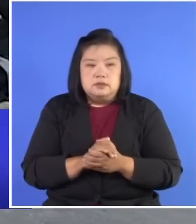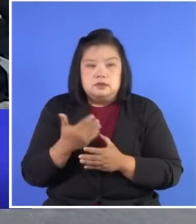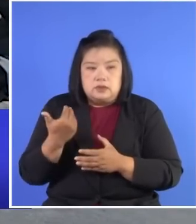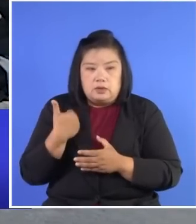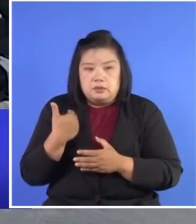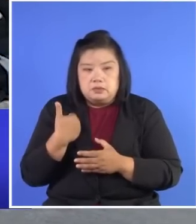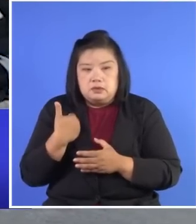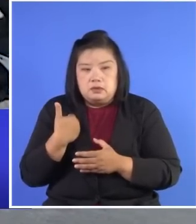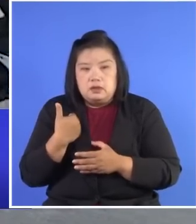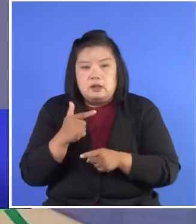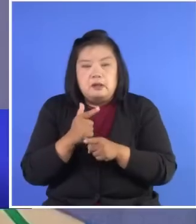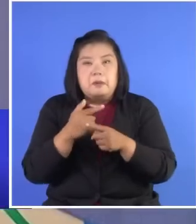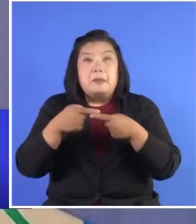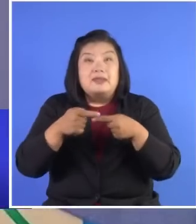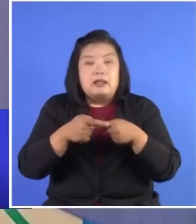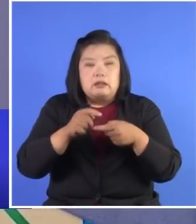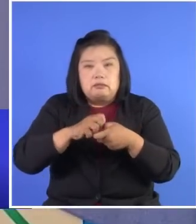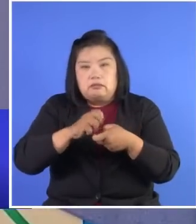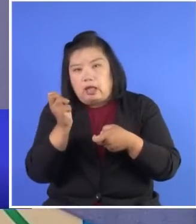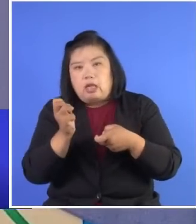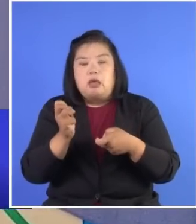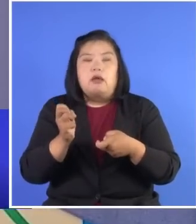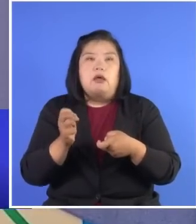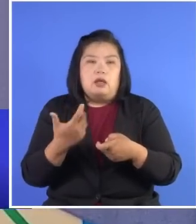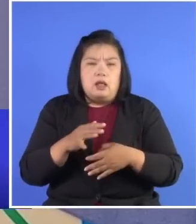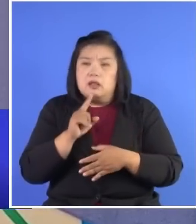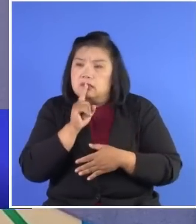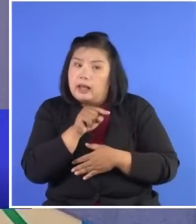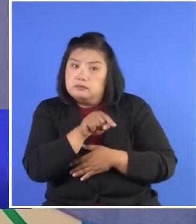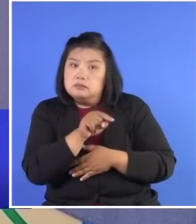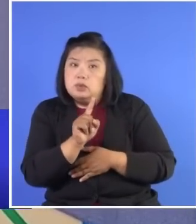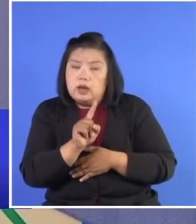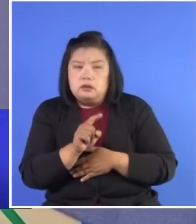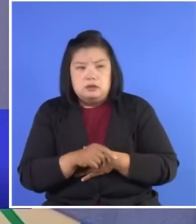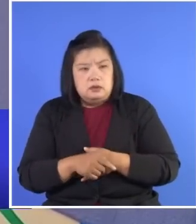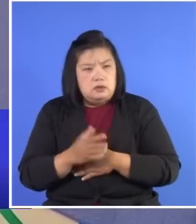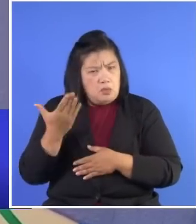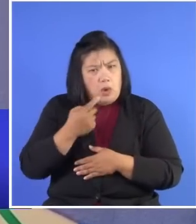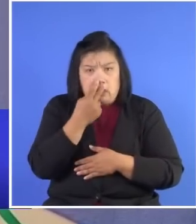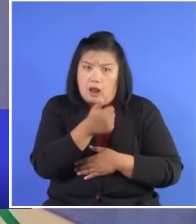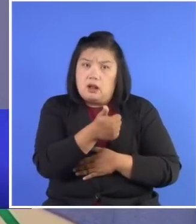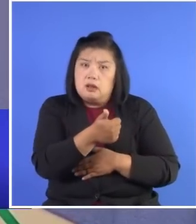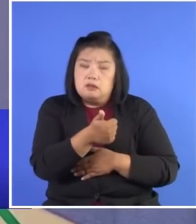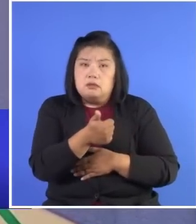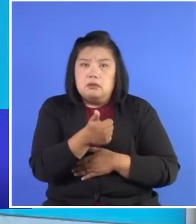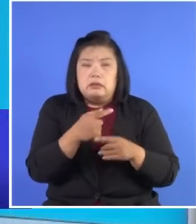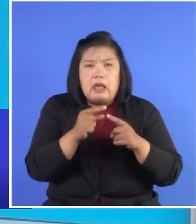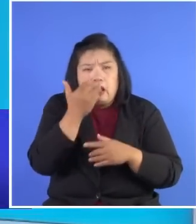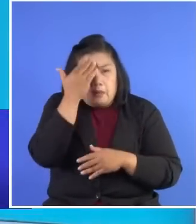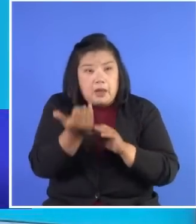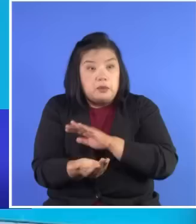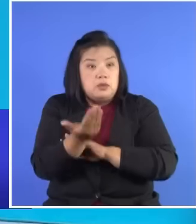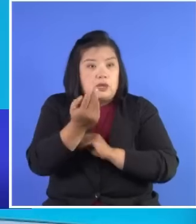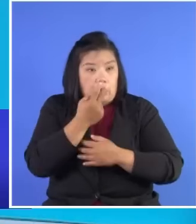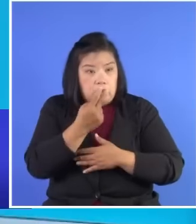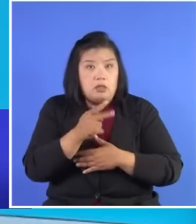แตกกระจายเต็มพื้นไปหมดถามแม่ค้าแถวนั้นบอกว่าเอ๊ะวันก่อนก็ยังเห็นตู้ atmมันใช้การได้นะพอเช้ามาเนี่ยสภาพ